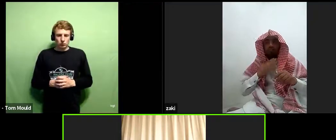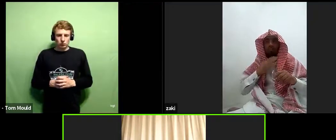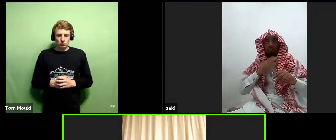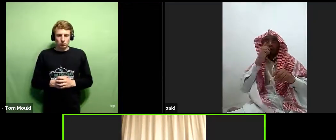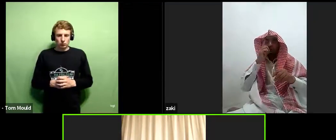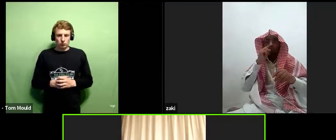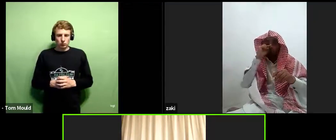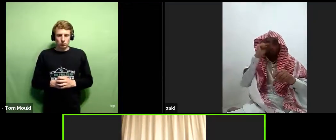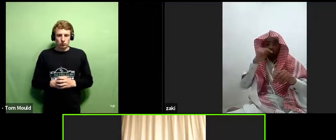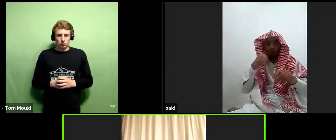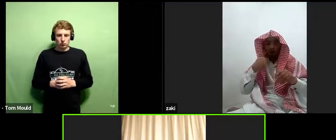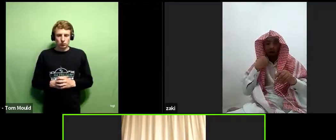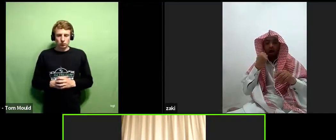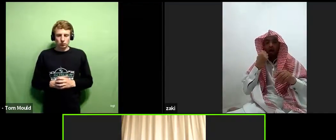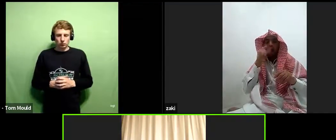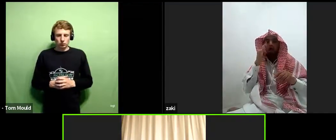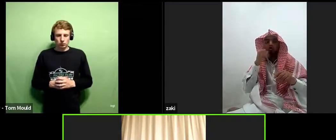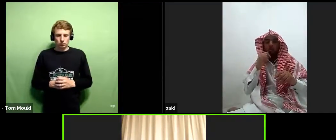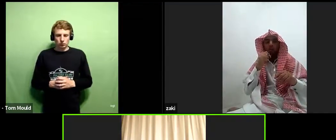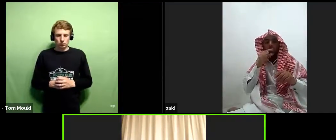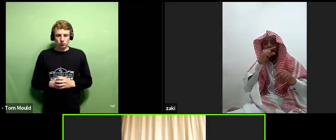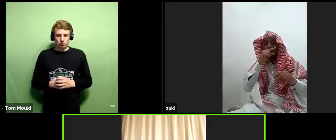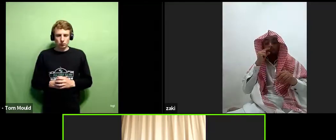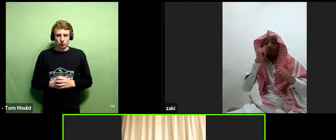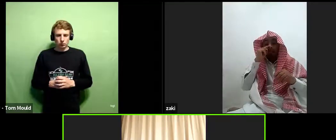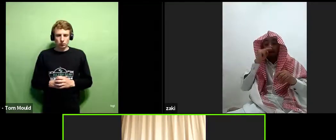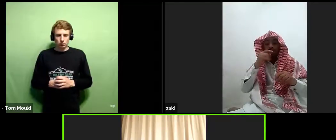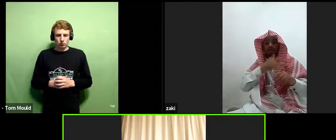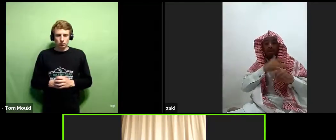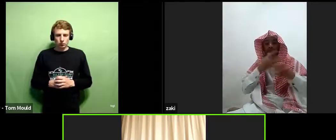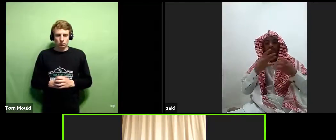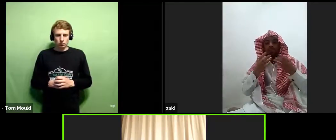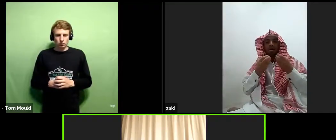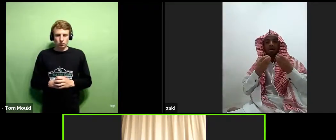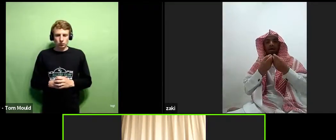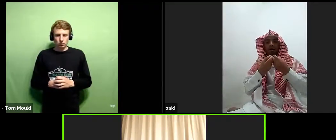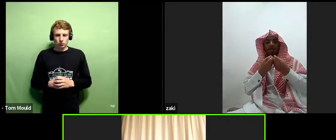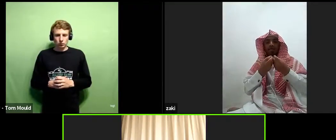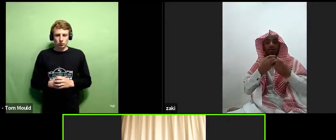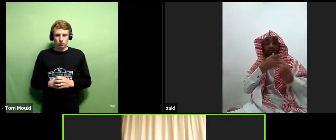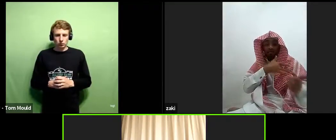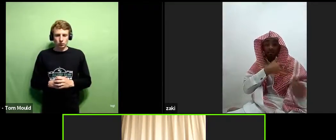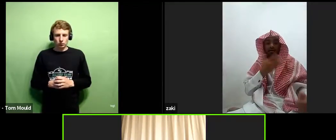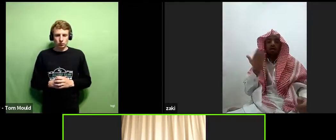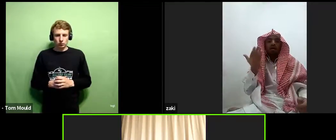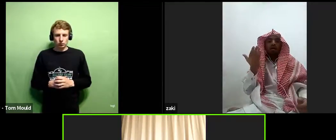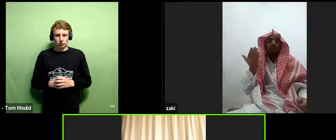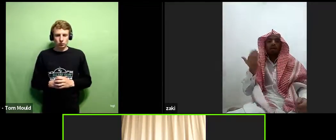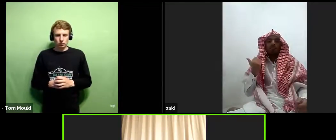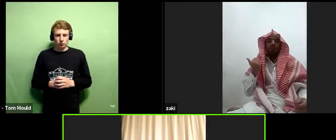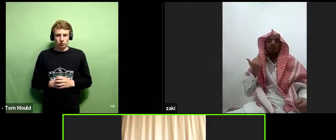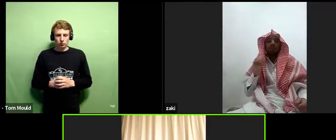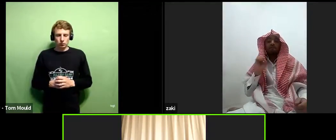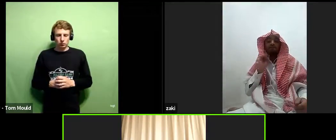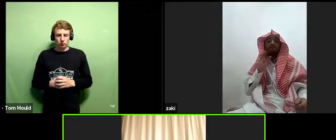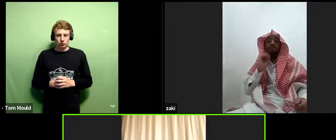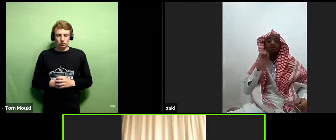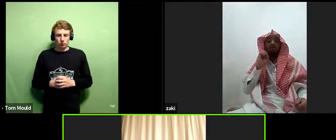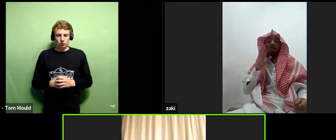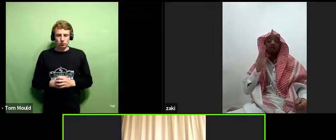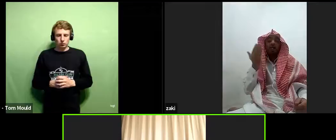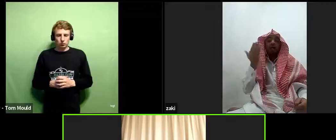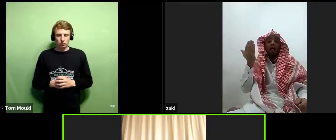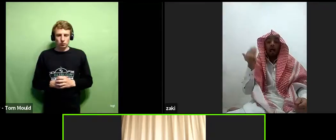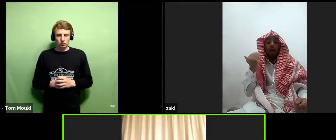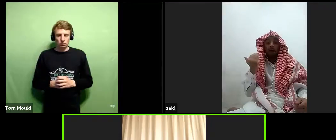الأصومة كلها واجبة، فيجب فيها تبييت النية من قبل الفجر، من الليل إلى